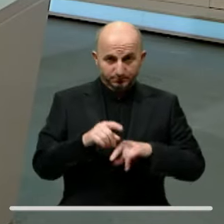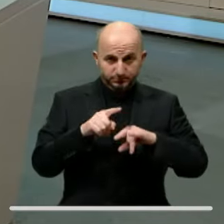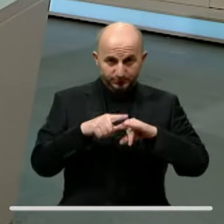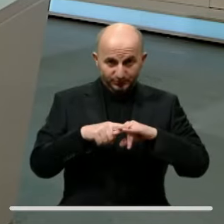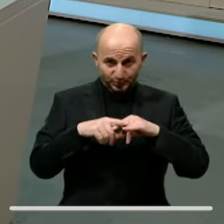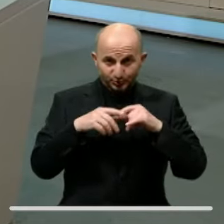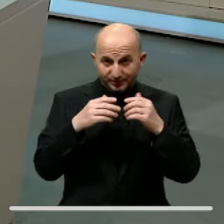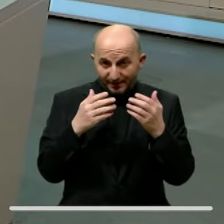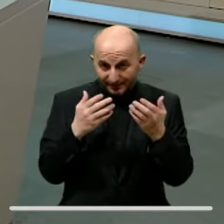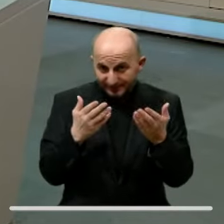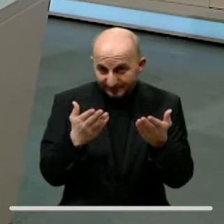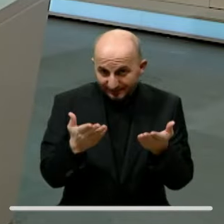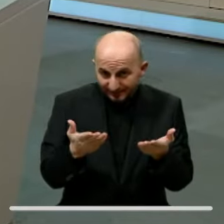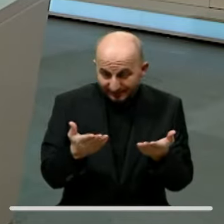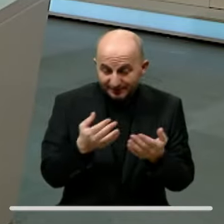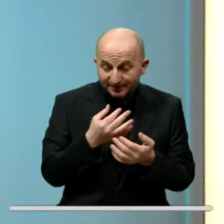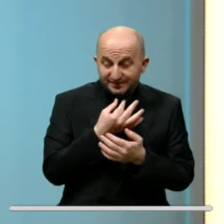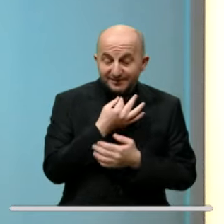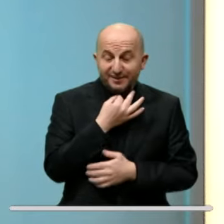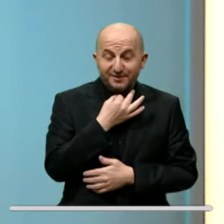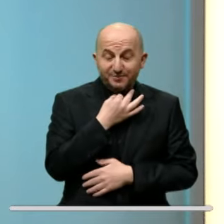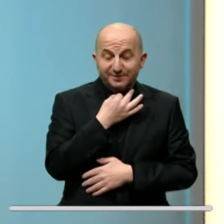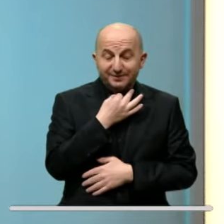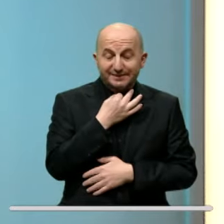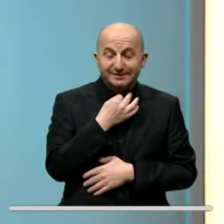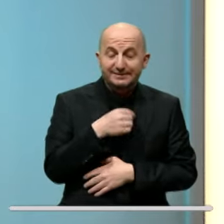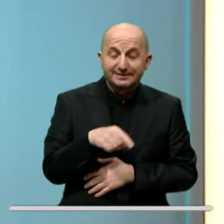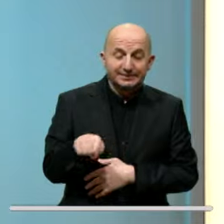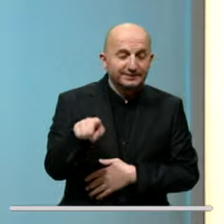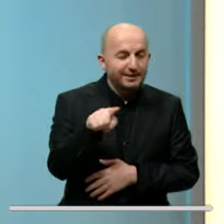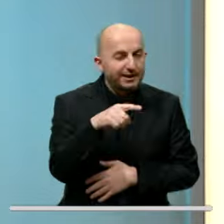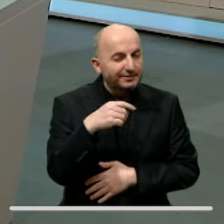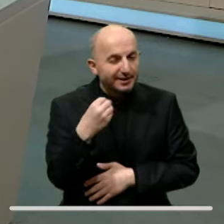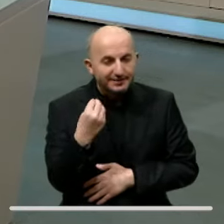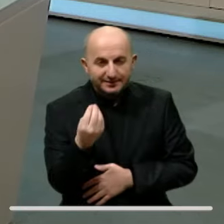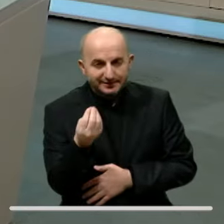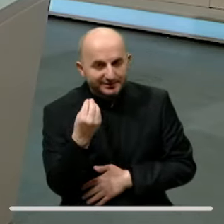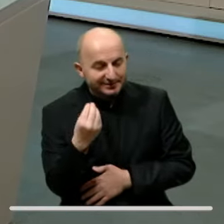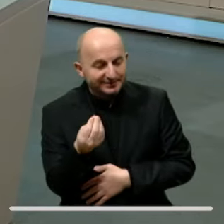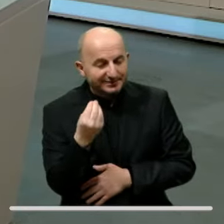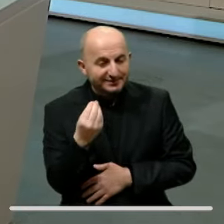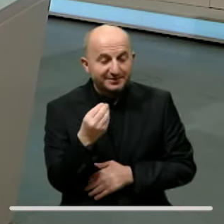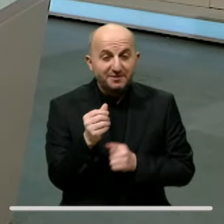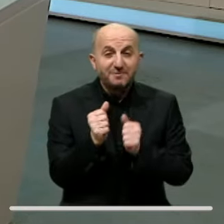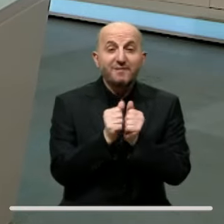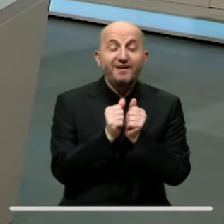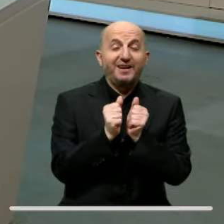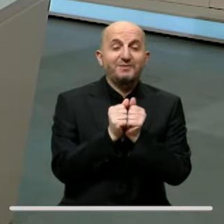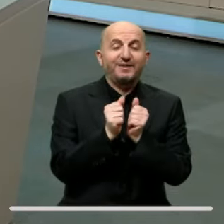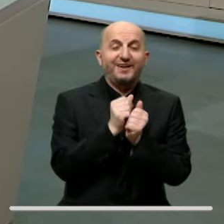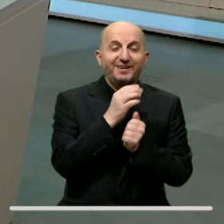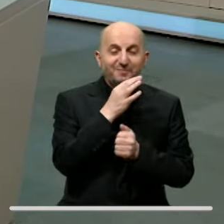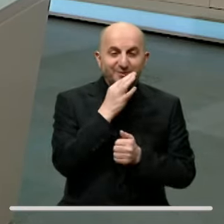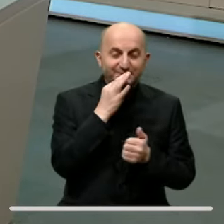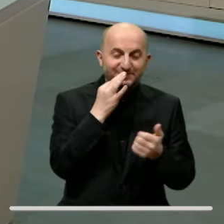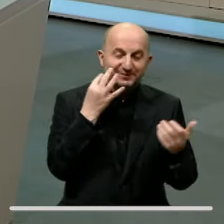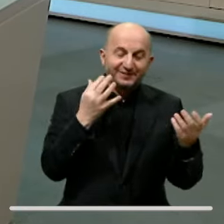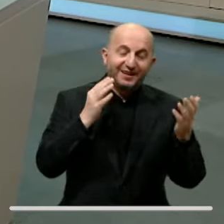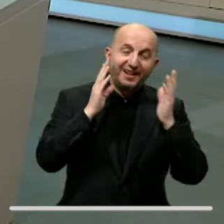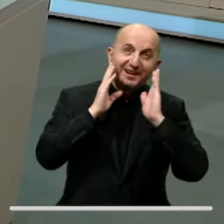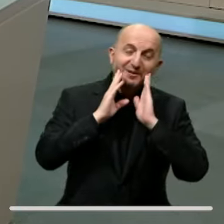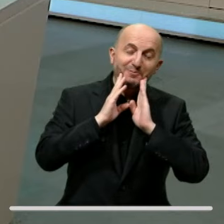Hoş bulduk. Nasılsınız? Teşekkür ederim Furkan'cığım. İyisiniz inşallah. Sizler nasılsınız? Elhamdülillah hocam. Sizin yanınızda olup da kötü olmamak mümkün değil. Teşekkür hocam. Teşekkür ederim.